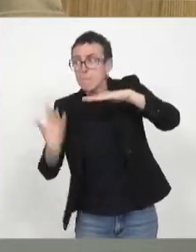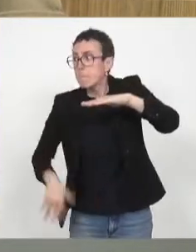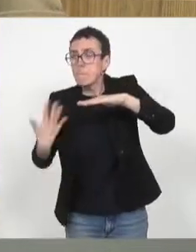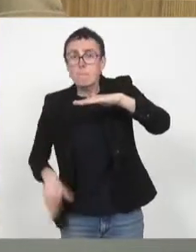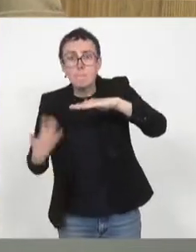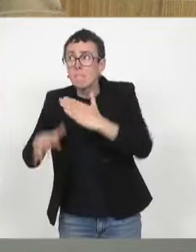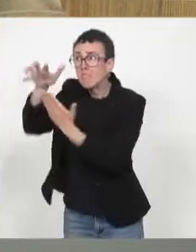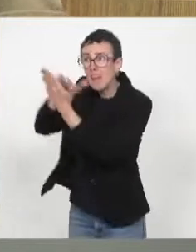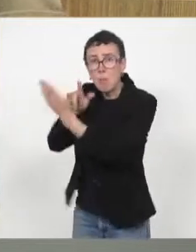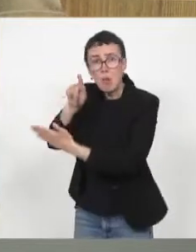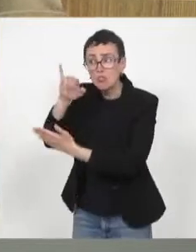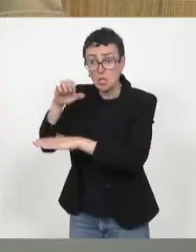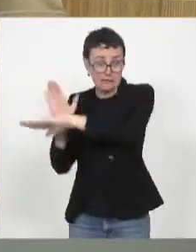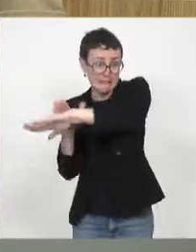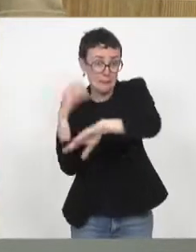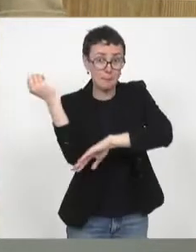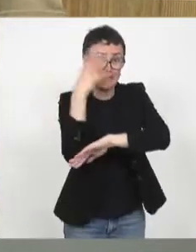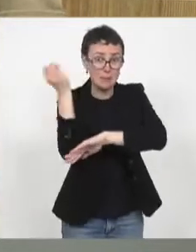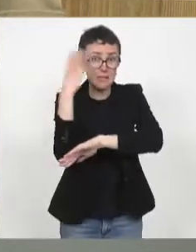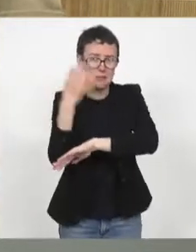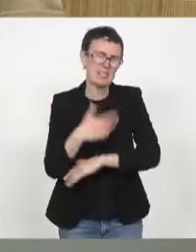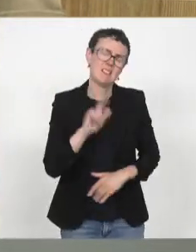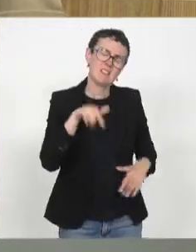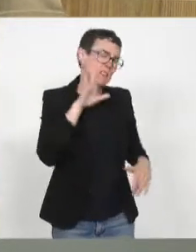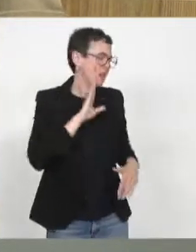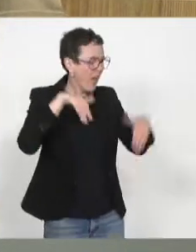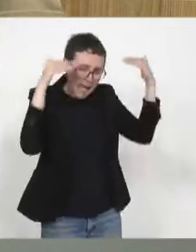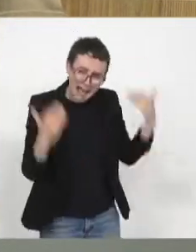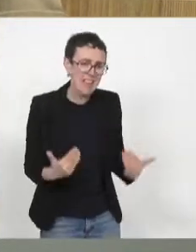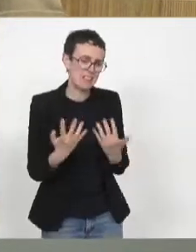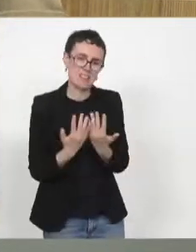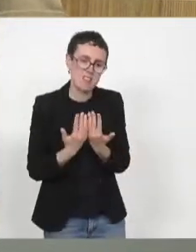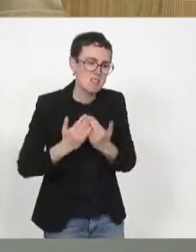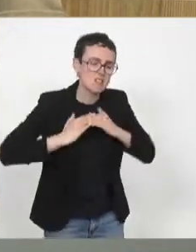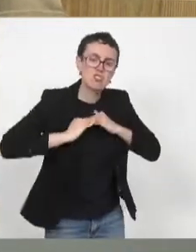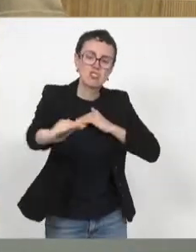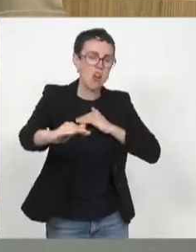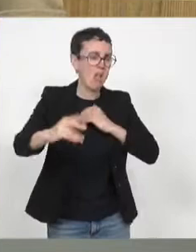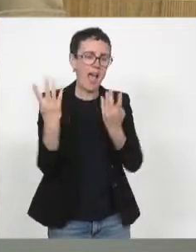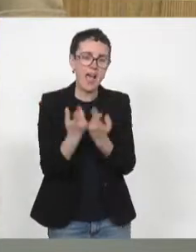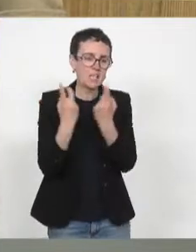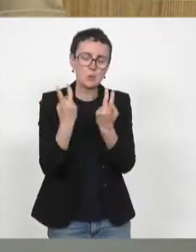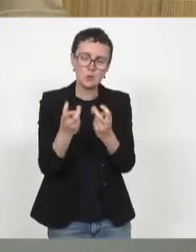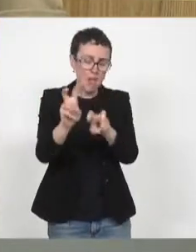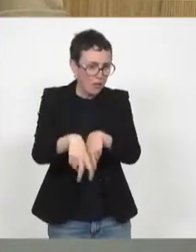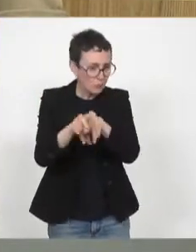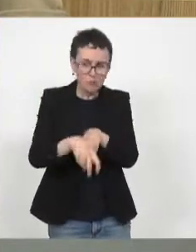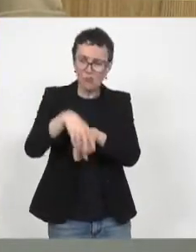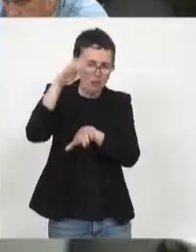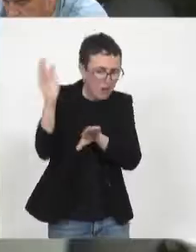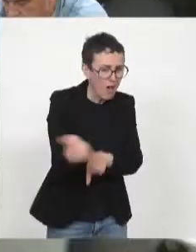de l'artificialisation des sols, de la bétonisation et de la suppression de ces terres agricoles. Je vous remercie pour votre écoute.